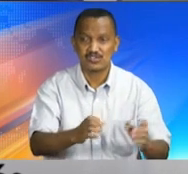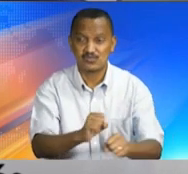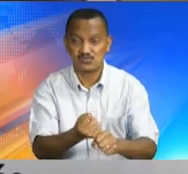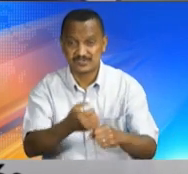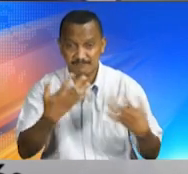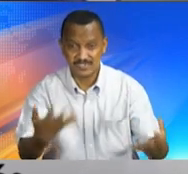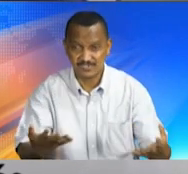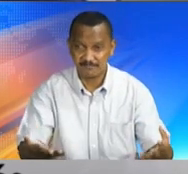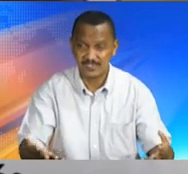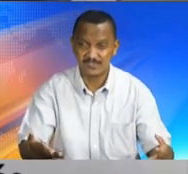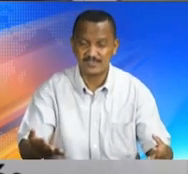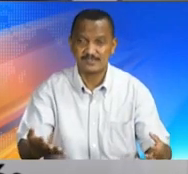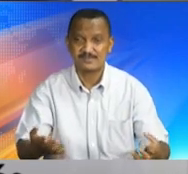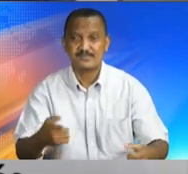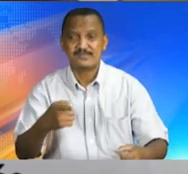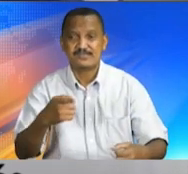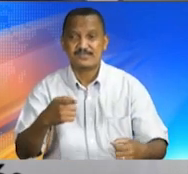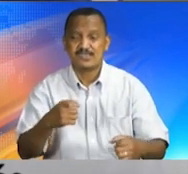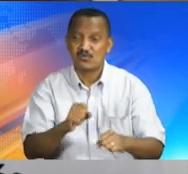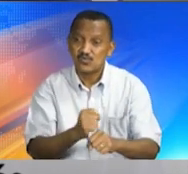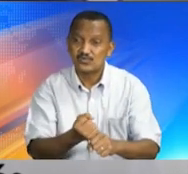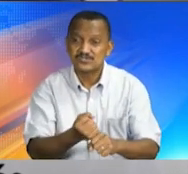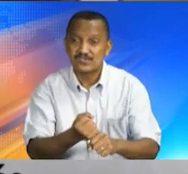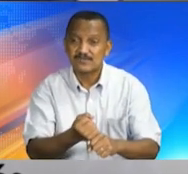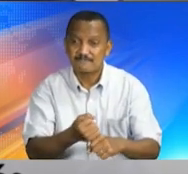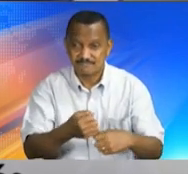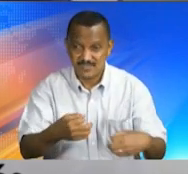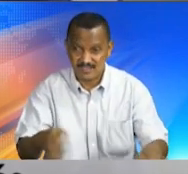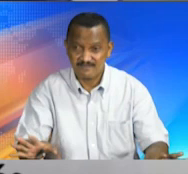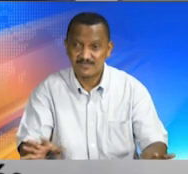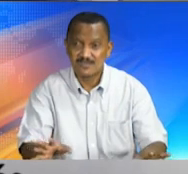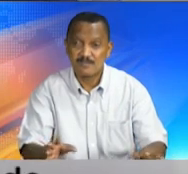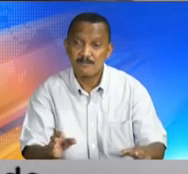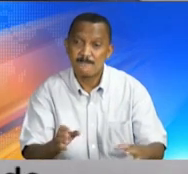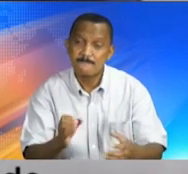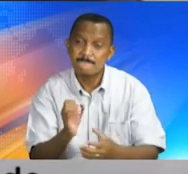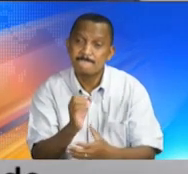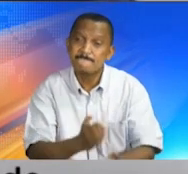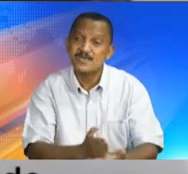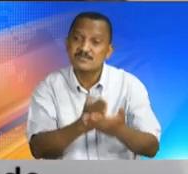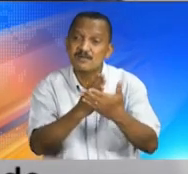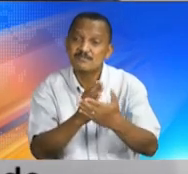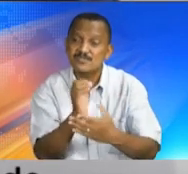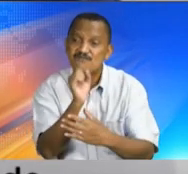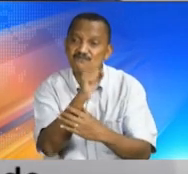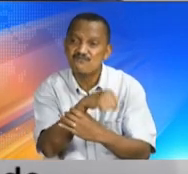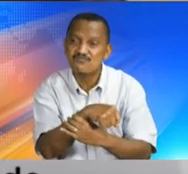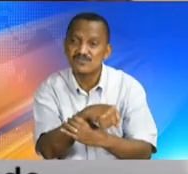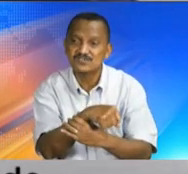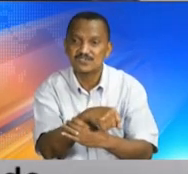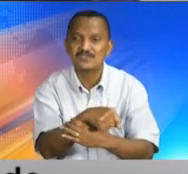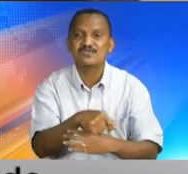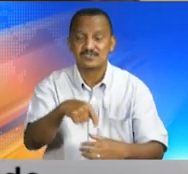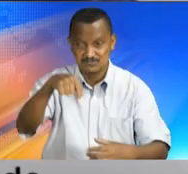be dia be mihitsy izany ny sehatra manohana an'ilay mpamokatra. Atreto aloha izany a ny